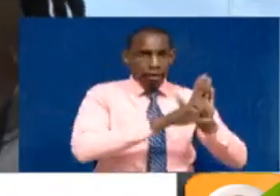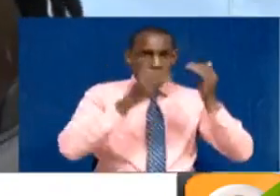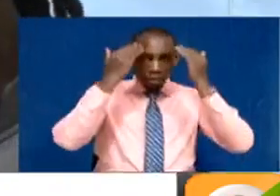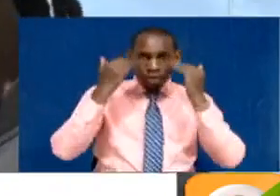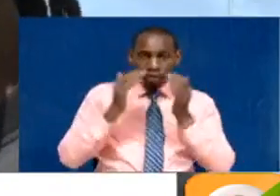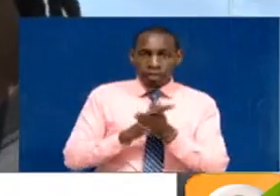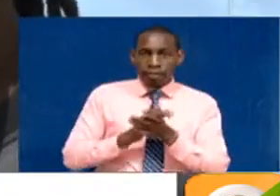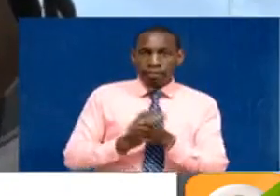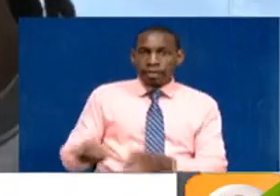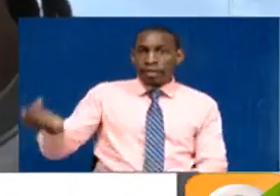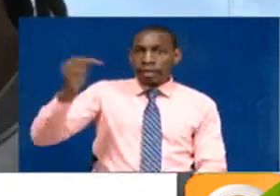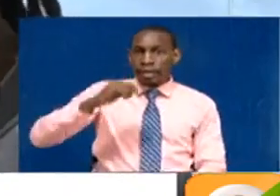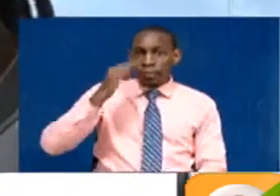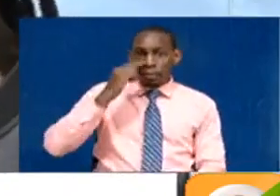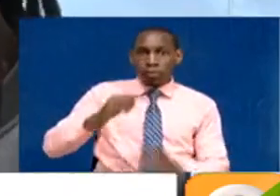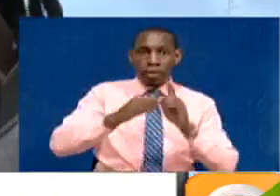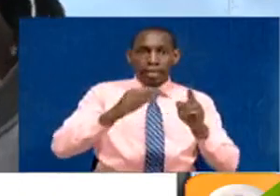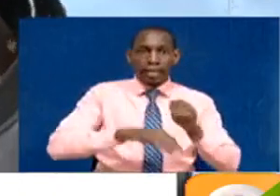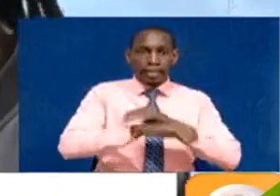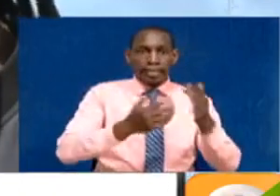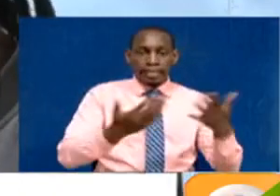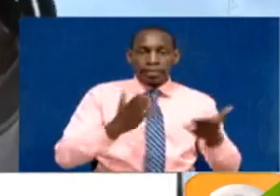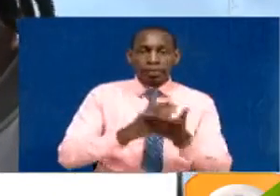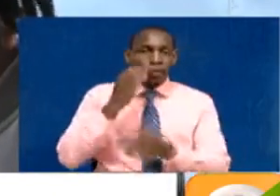hatukutoka nyumbani kukuja pa kuuliwa na kunyang'anywa vitu, na it